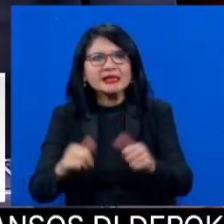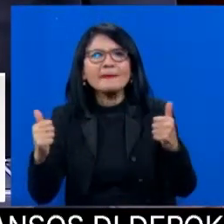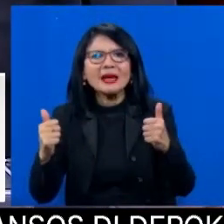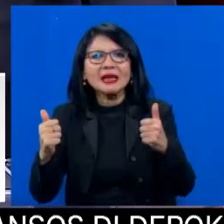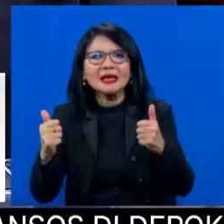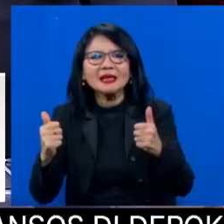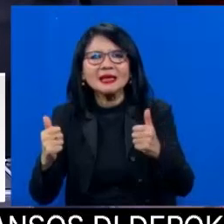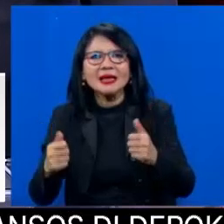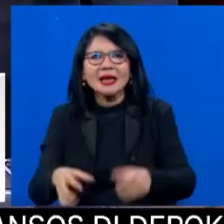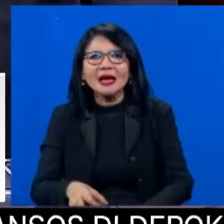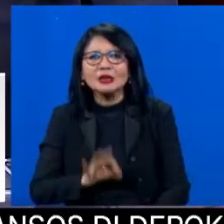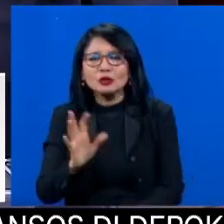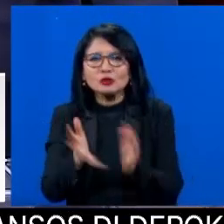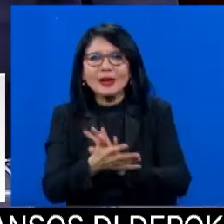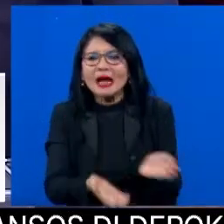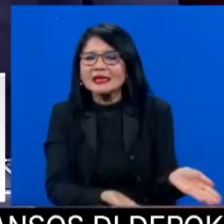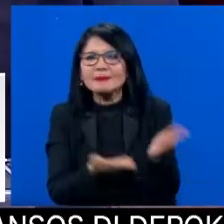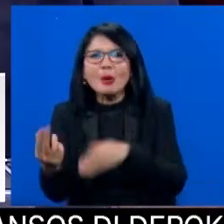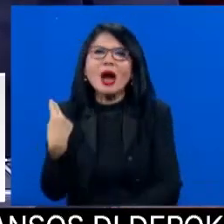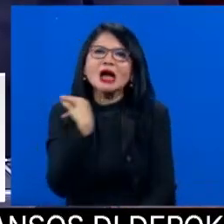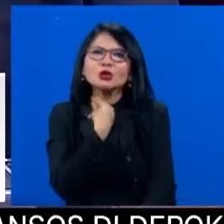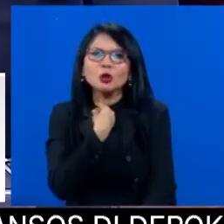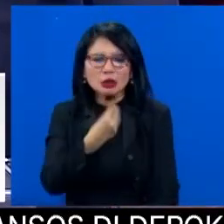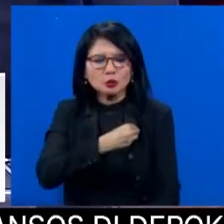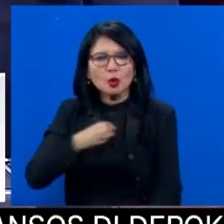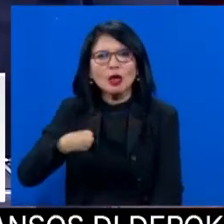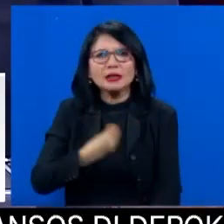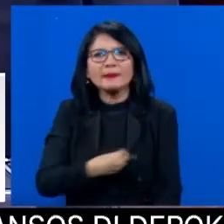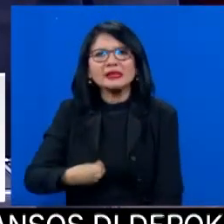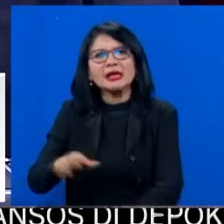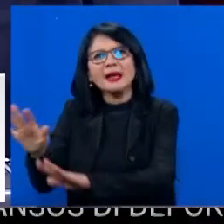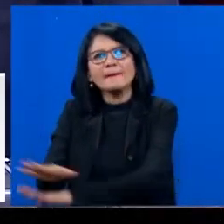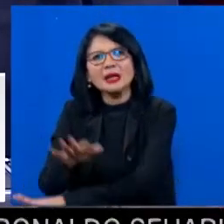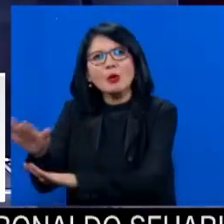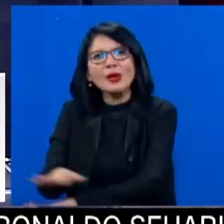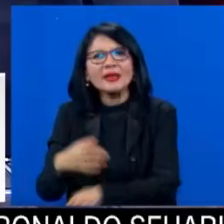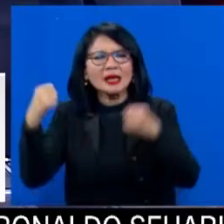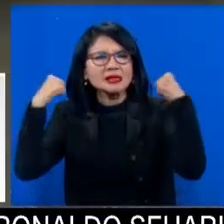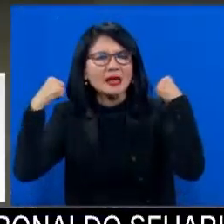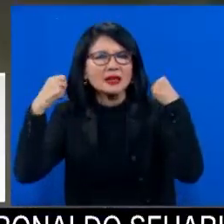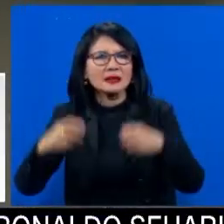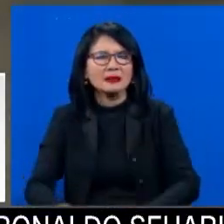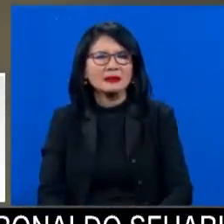jagal di Surabaya dibawa ke dokter hewan untuk mendapatkan pemeriksaan dan perawatan kesehatan.